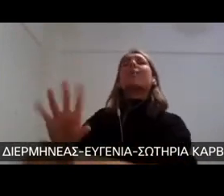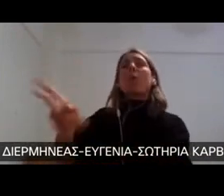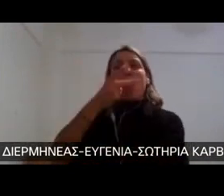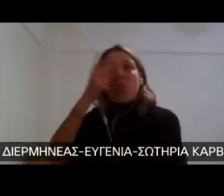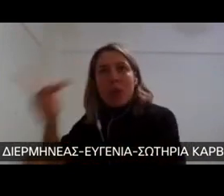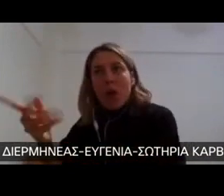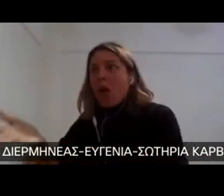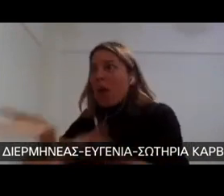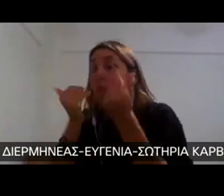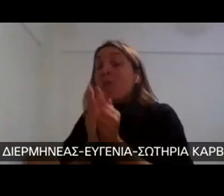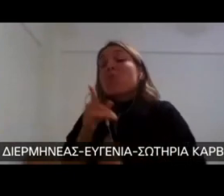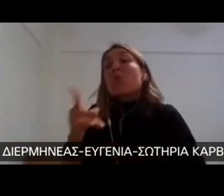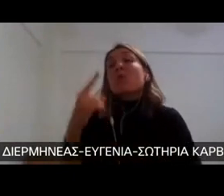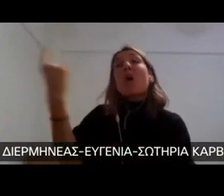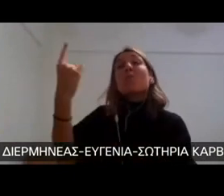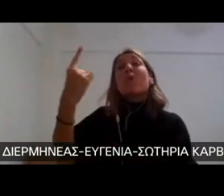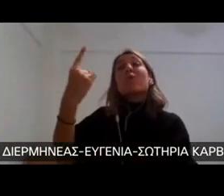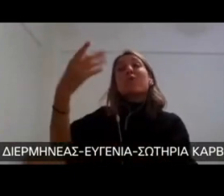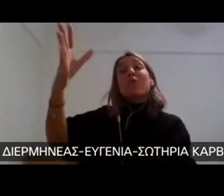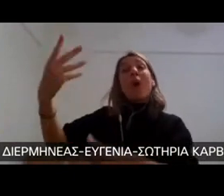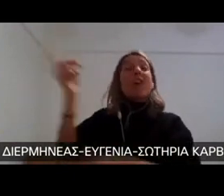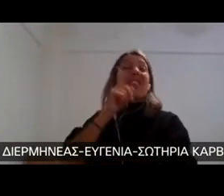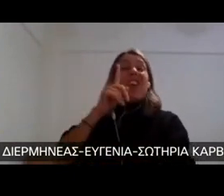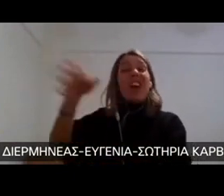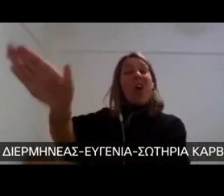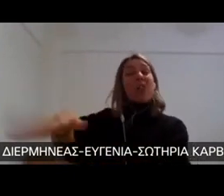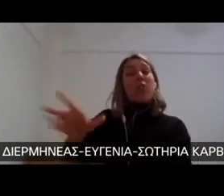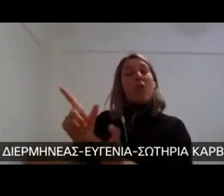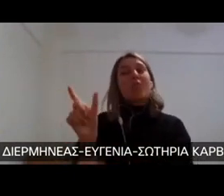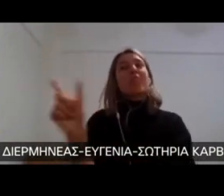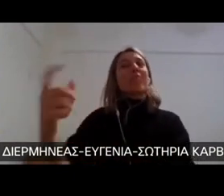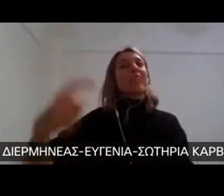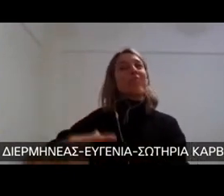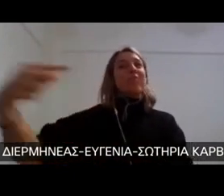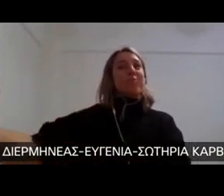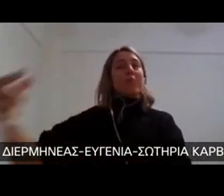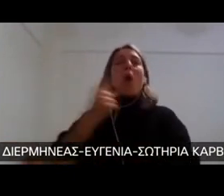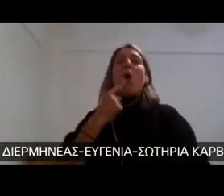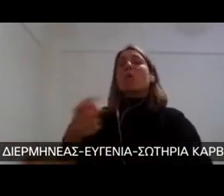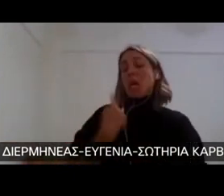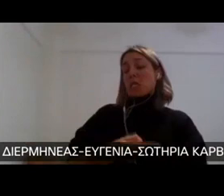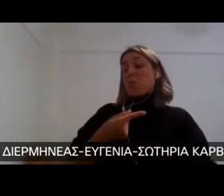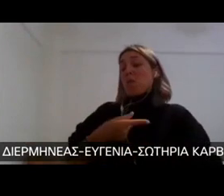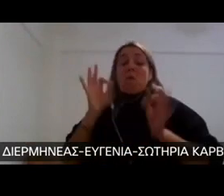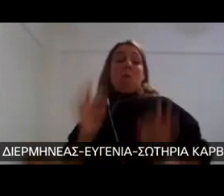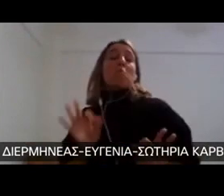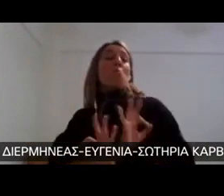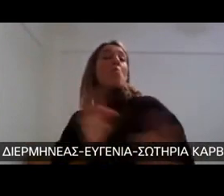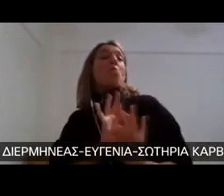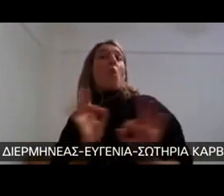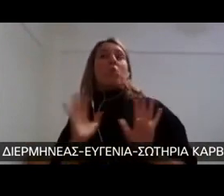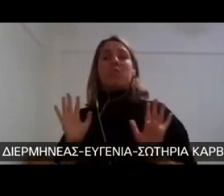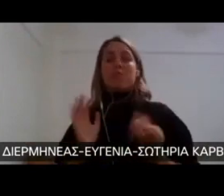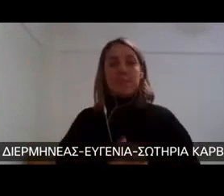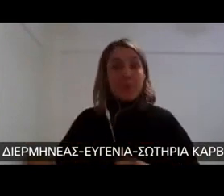μειωτική, απαξιωτική και η βία συμπεριφορά μας προς αυτό είναι απόλυτα εντάξει. Δεν θα επεκταθώ περισσότερο για να επιχειρηματολογήσω